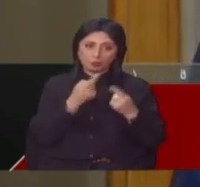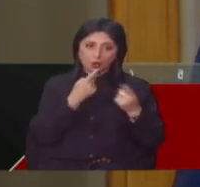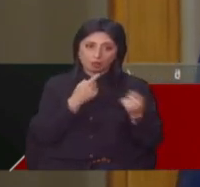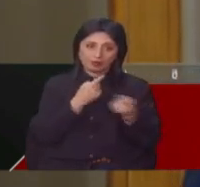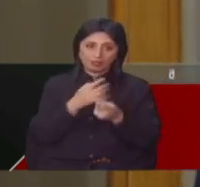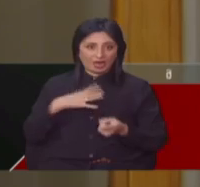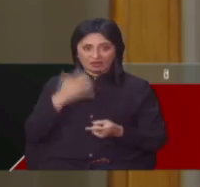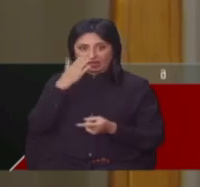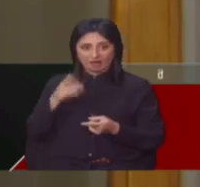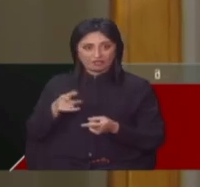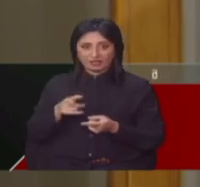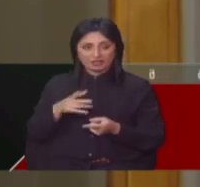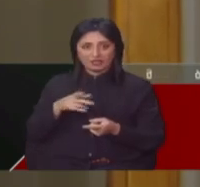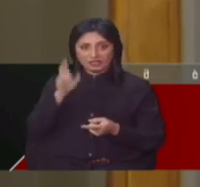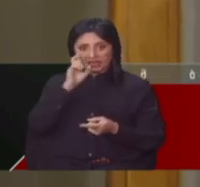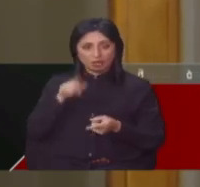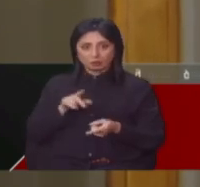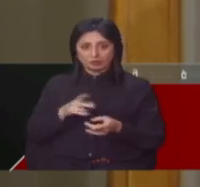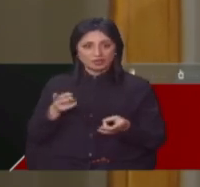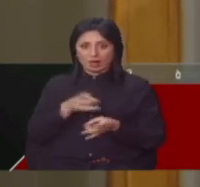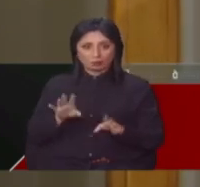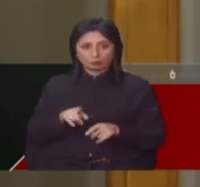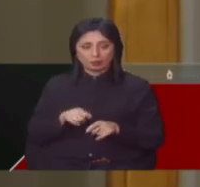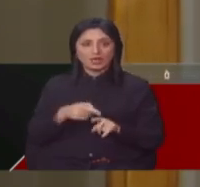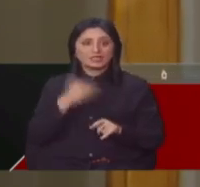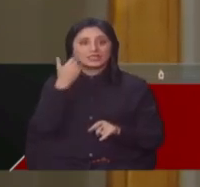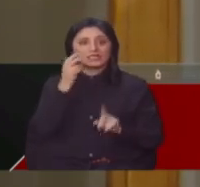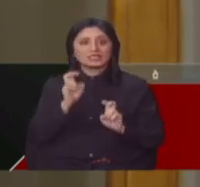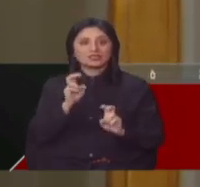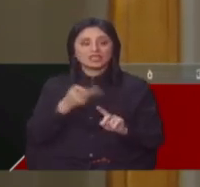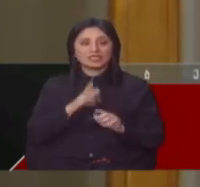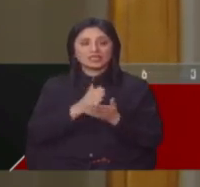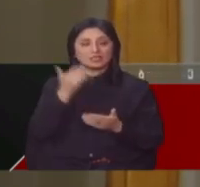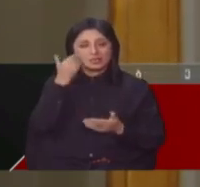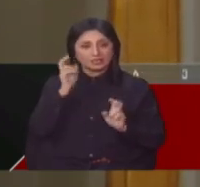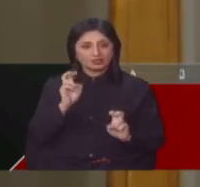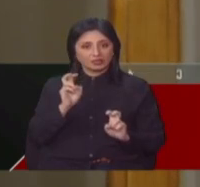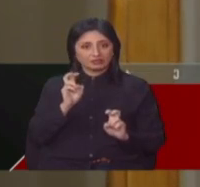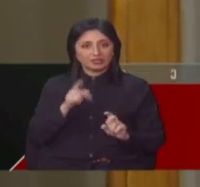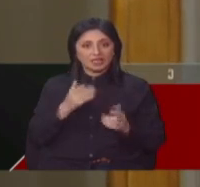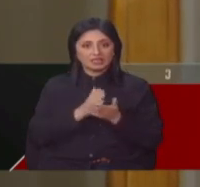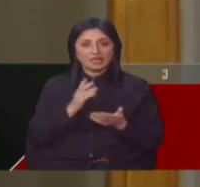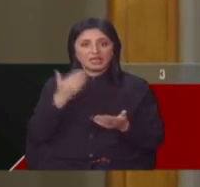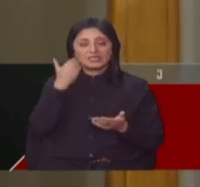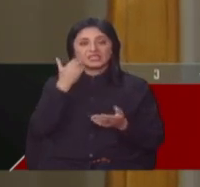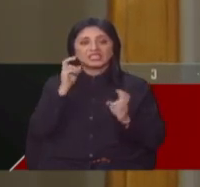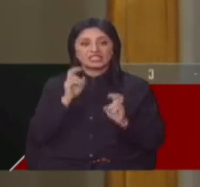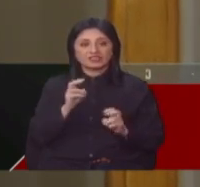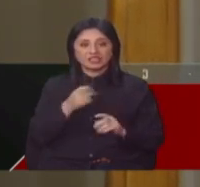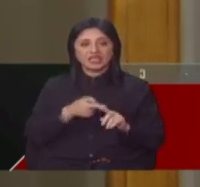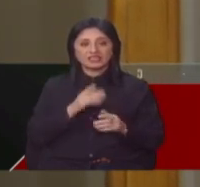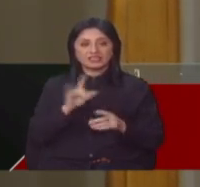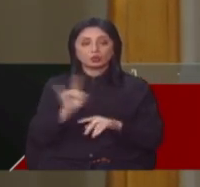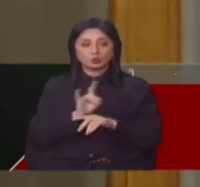mulaparegea bita, cartul xaxta să cartul oscali suplebas are cu tunis. Esari sirtcoili, esari sirtcoili, esari sirtcoili,